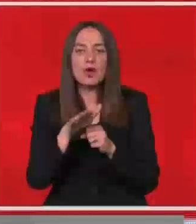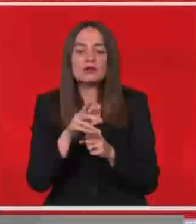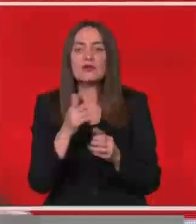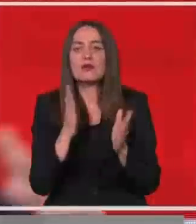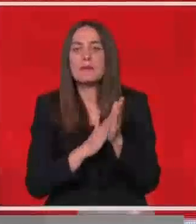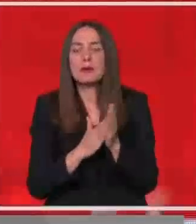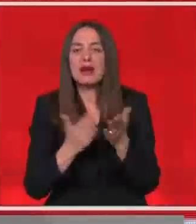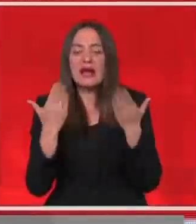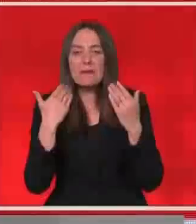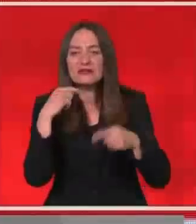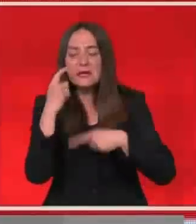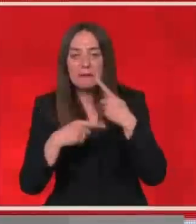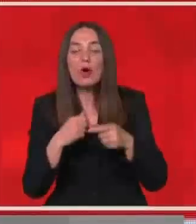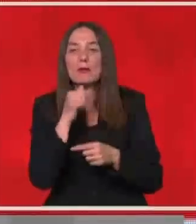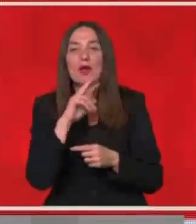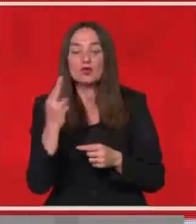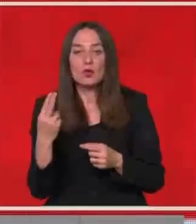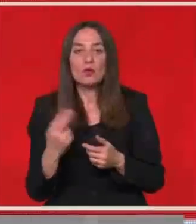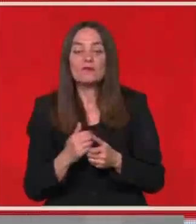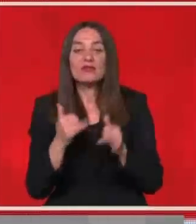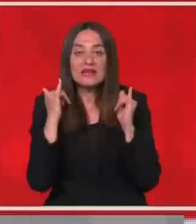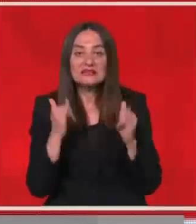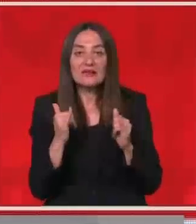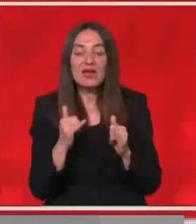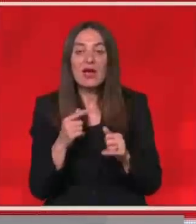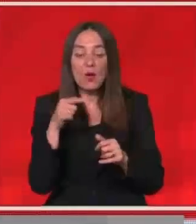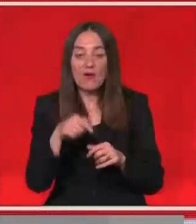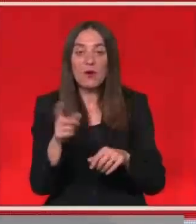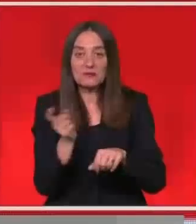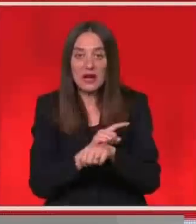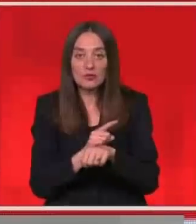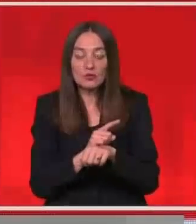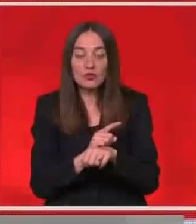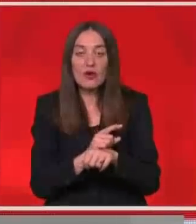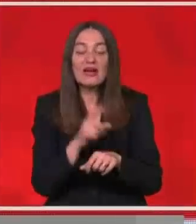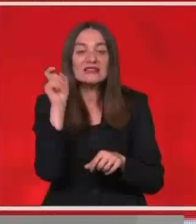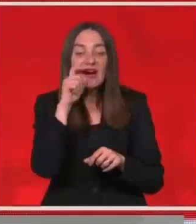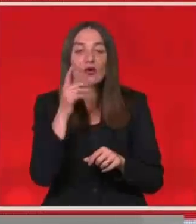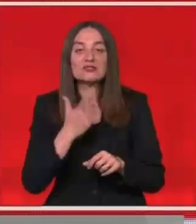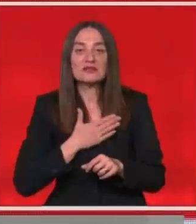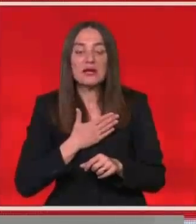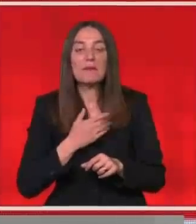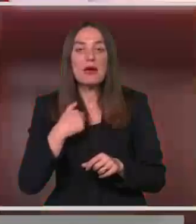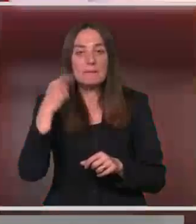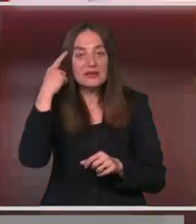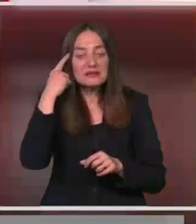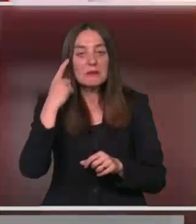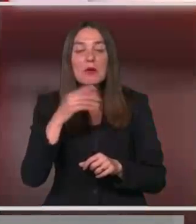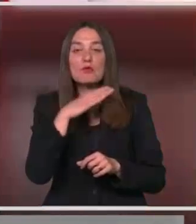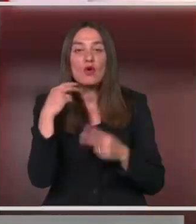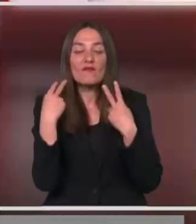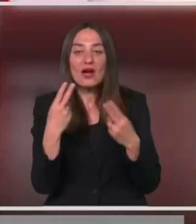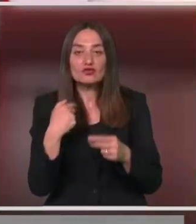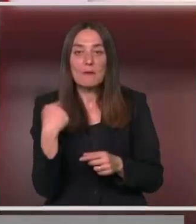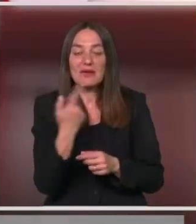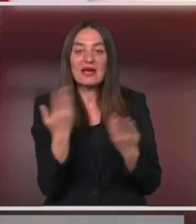recimo, klimatskih promjena i tako dalje. Dakle, sada je Jovana u ovom trenutku svako za sebe. I mislim da je veoma važno da smo